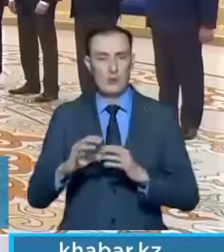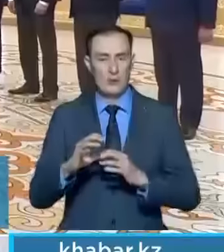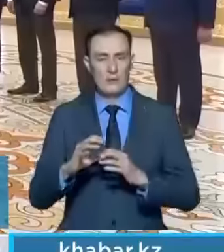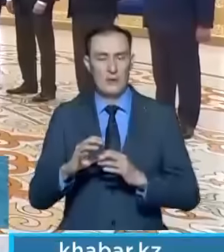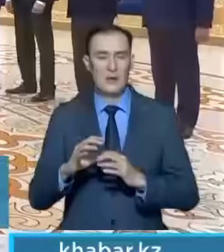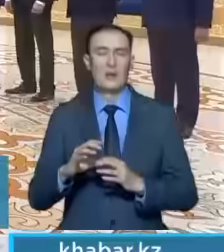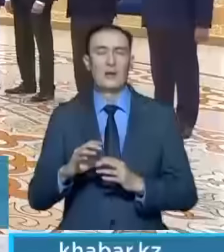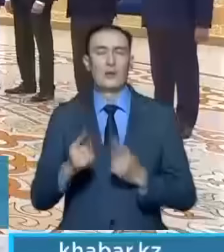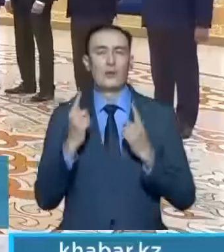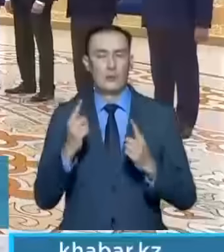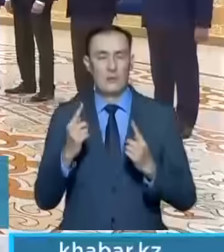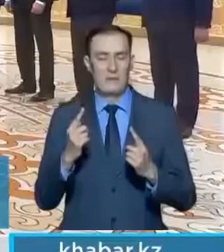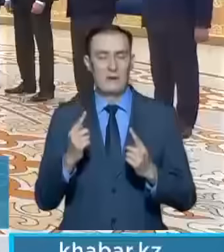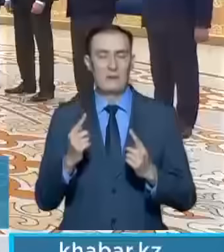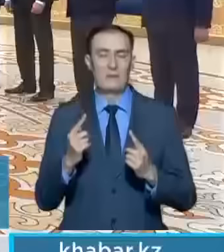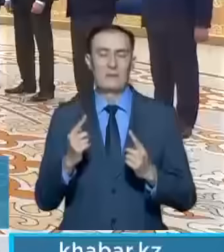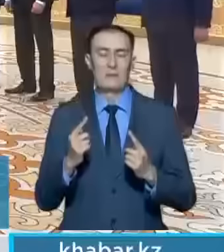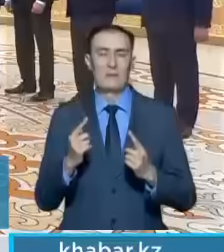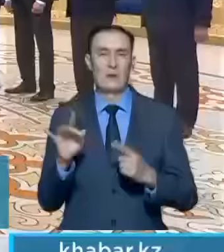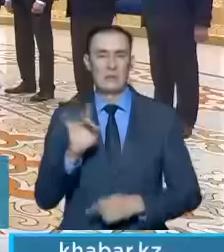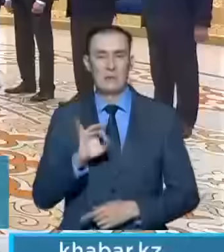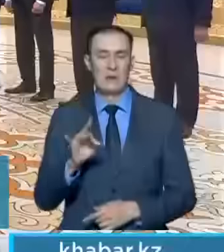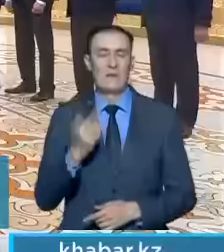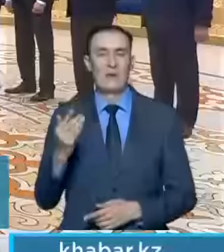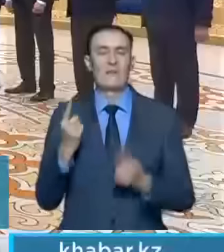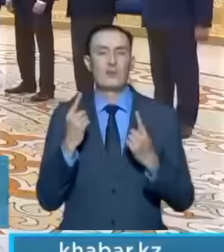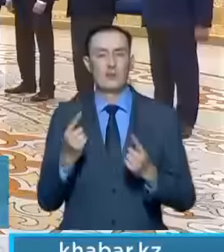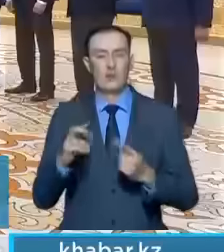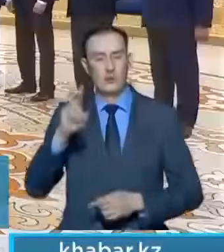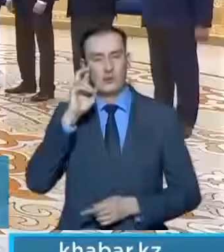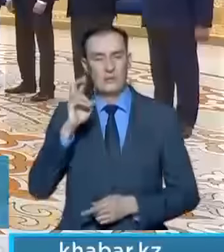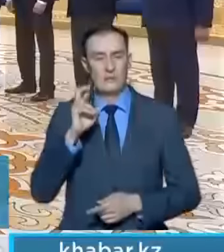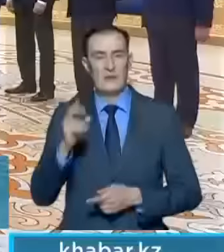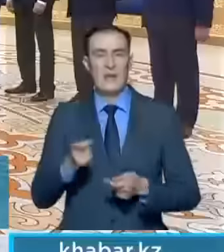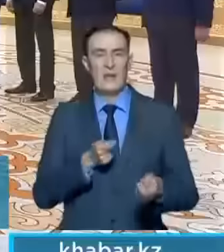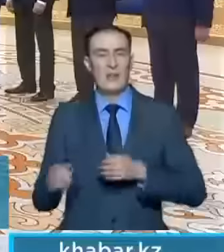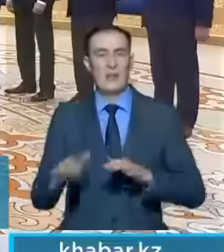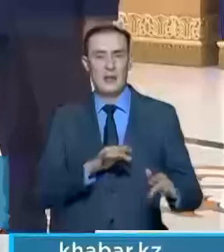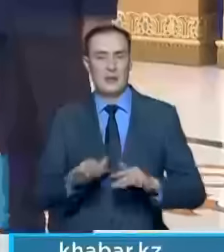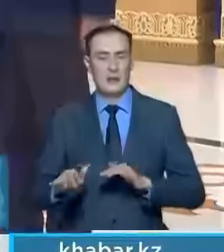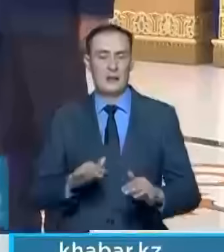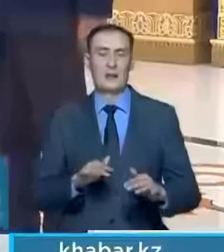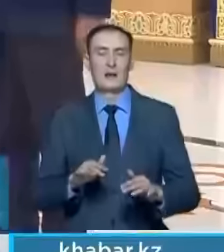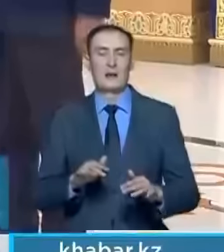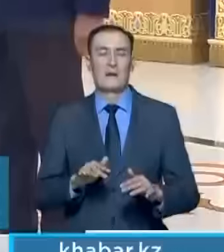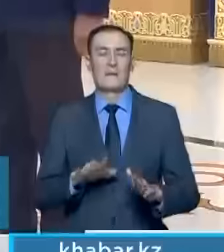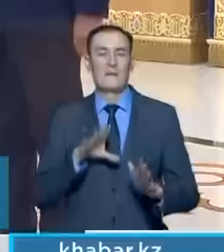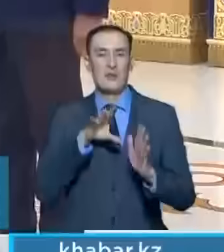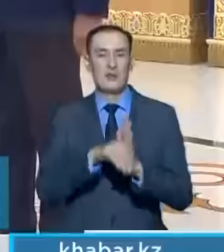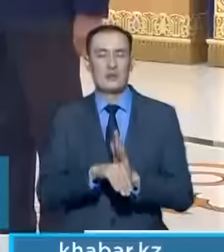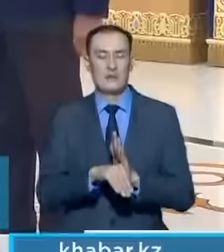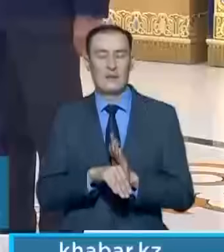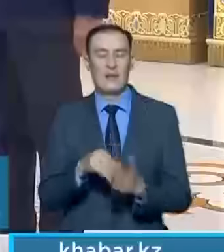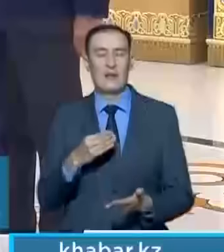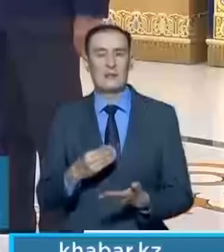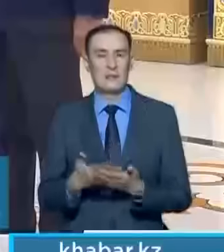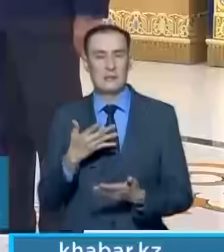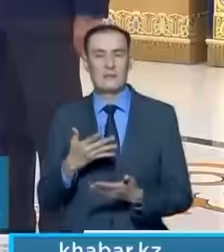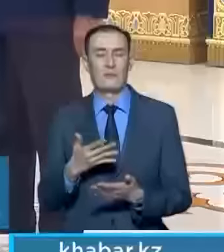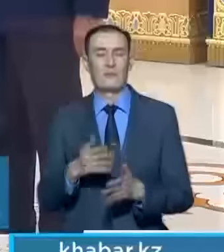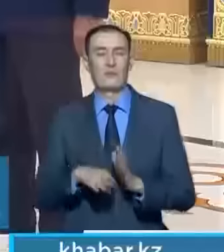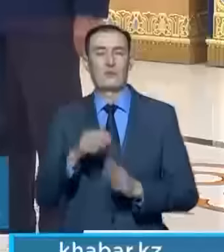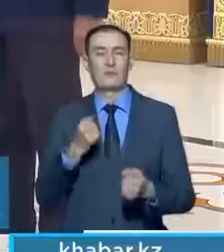можно сказать, глобального масштаба, выдающегося государственного деятеля, внесшего неоценимый вклад